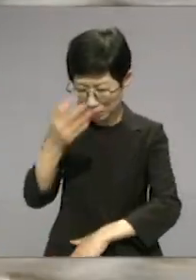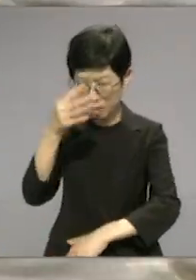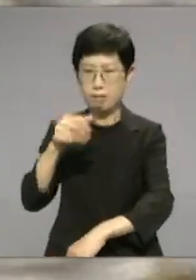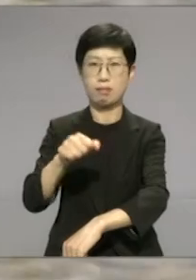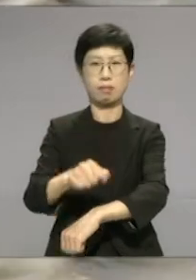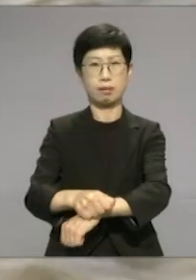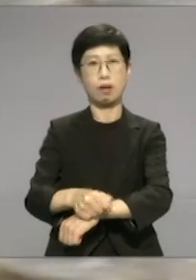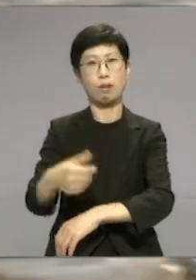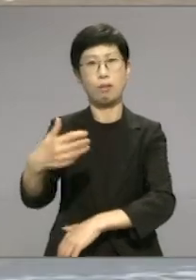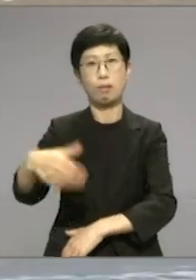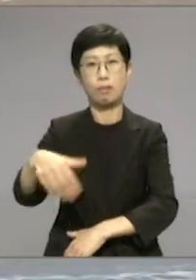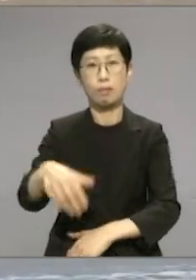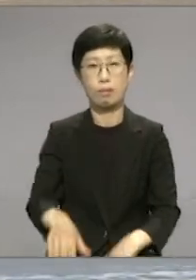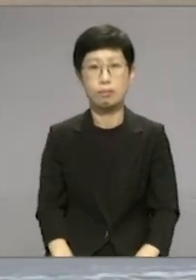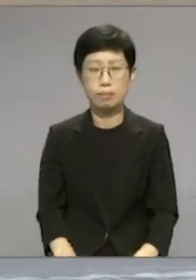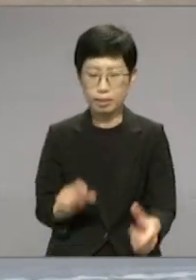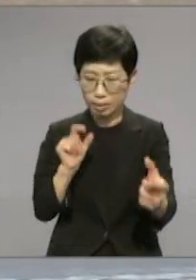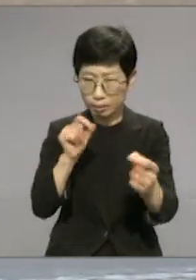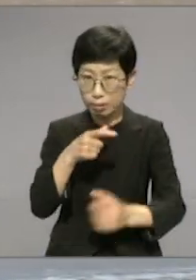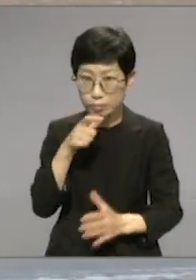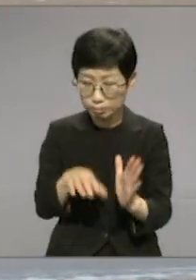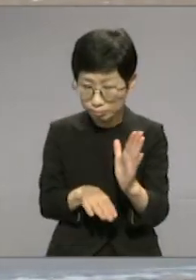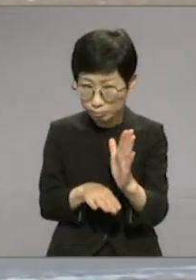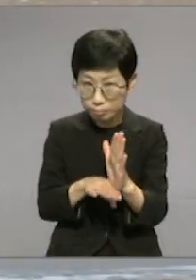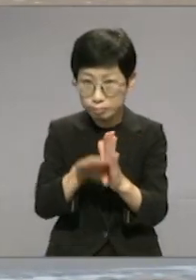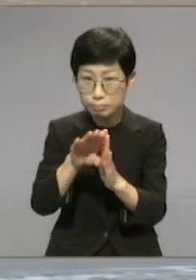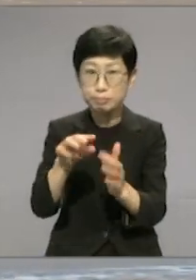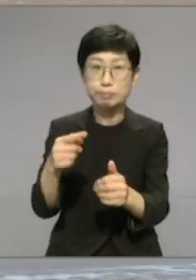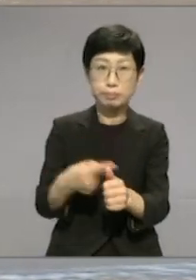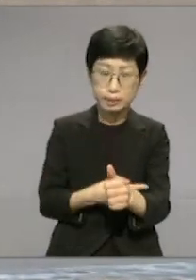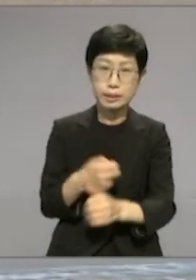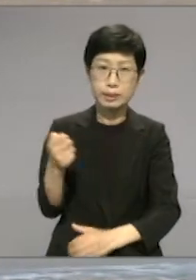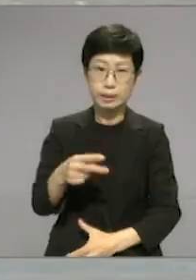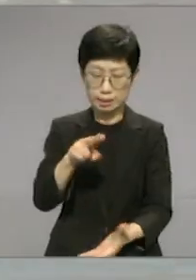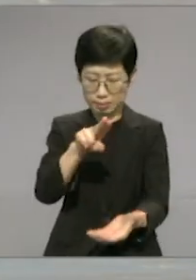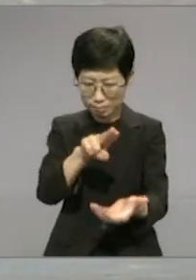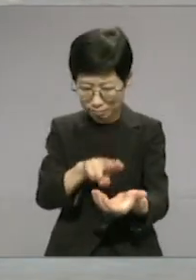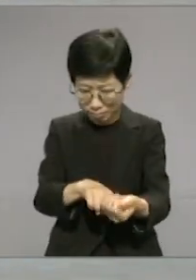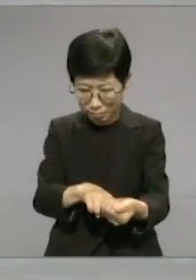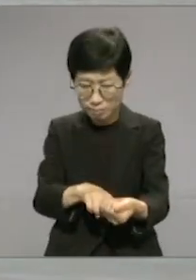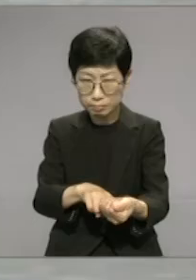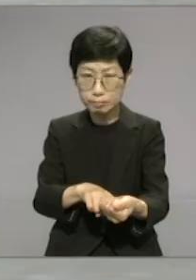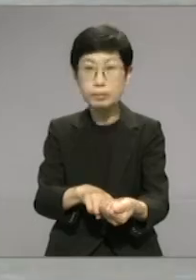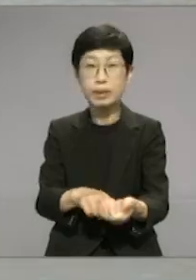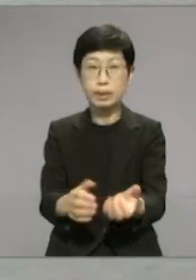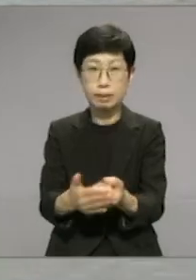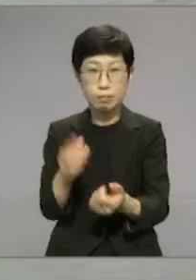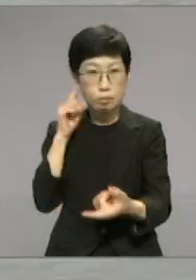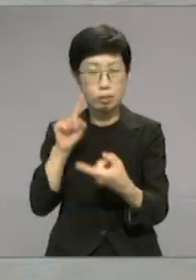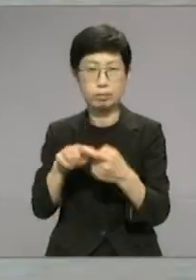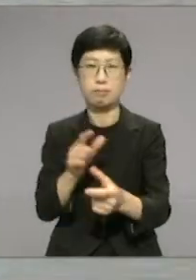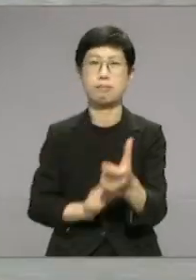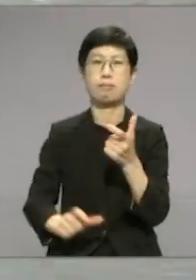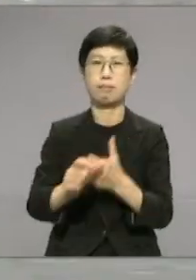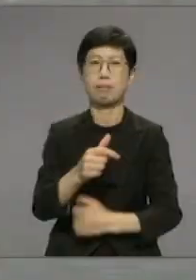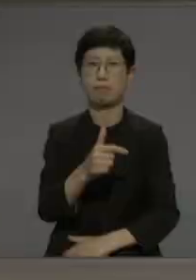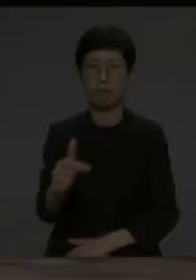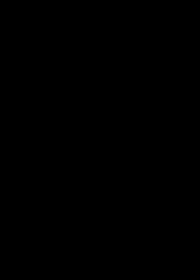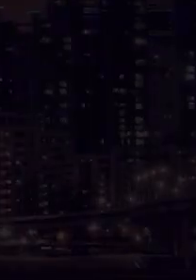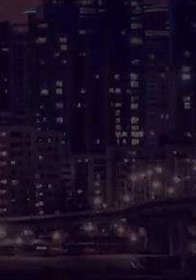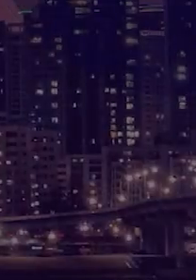감탄했는데요. 조만간 물이 차오르면 다리는 다시 물속으로 사라질 예정이라 더욱 관심을 받고 있습니다.